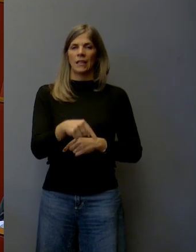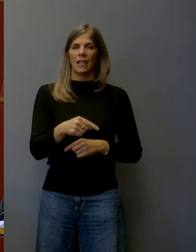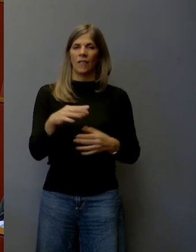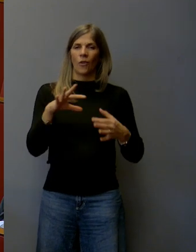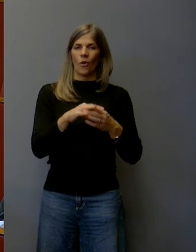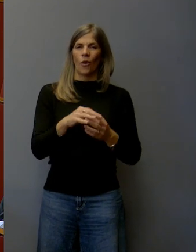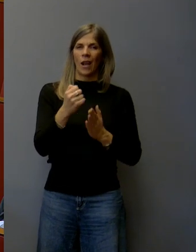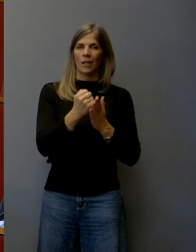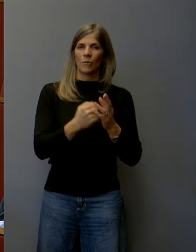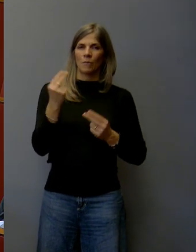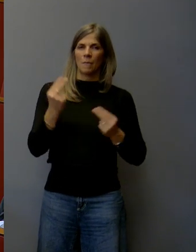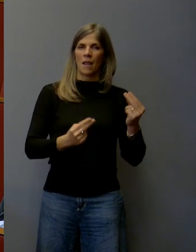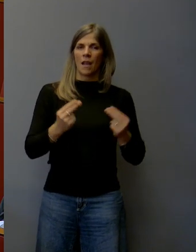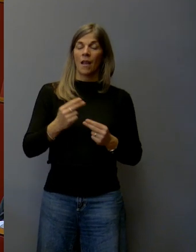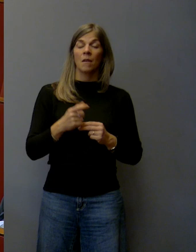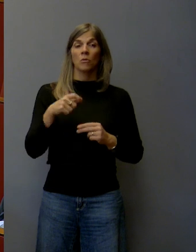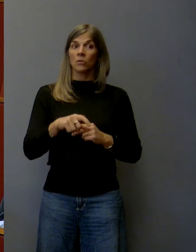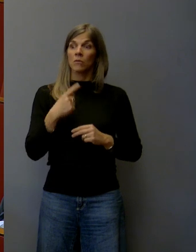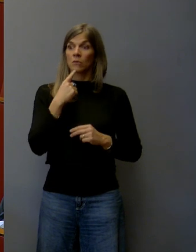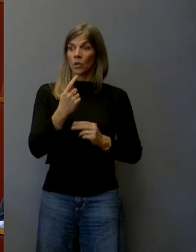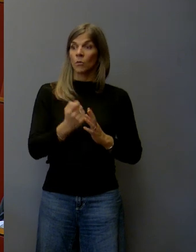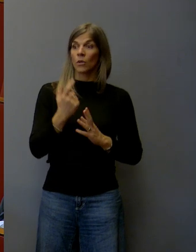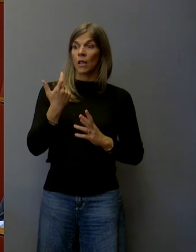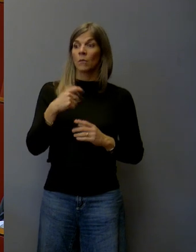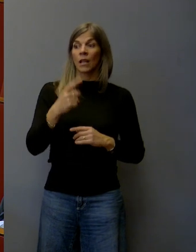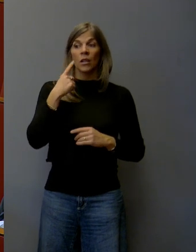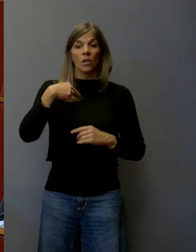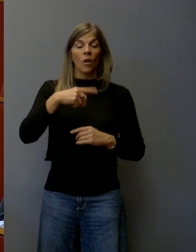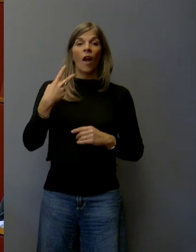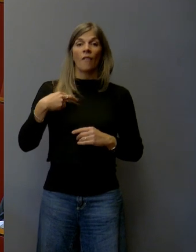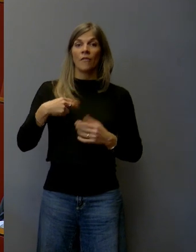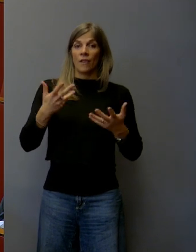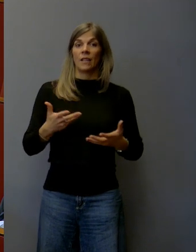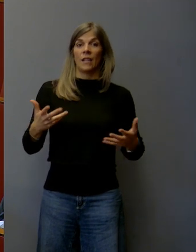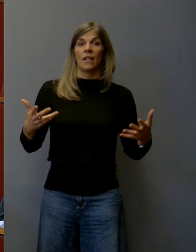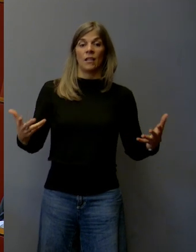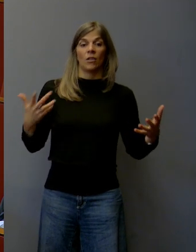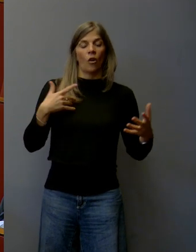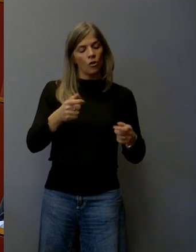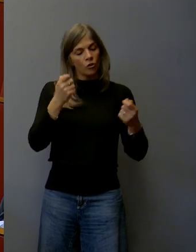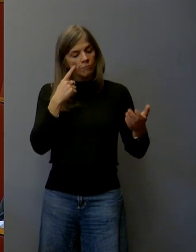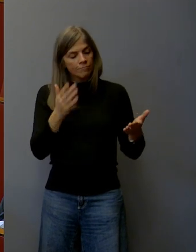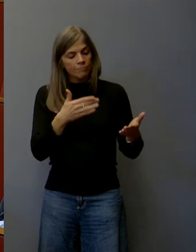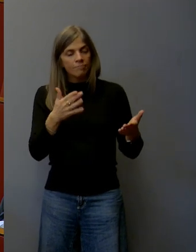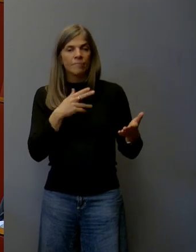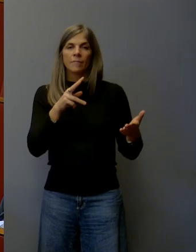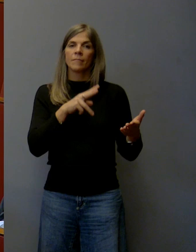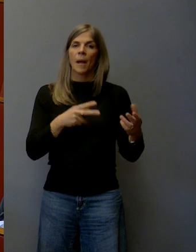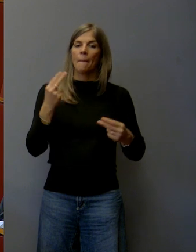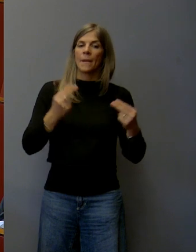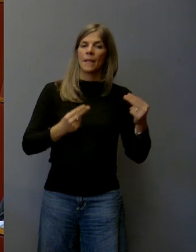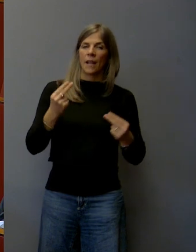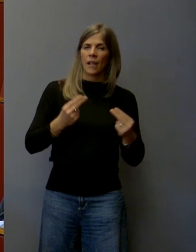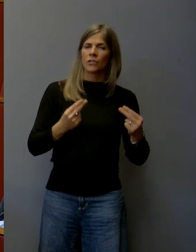è importante che chi sta sul territorio e quindi ha una lettura del bilancio ancora più come dire più diretta